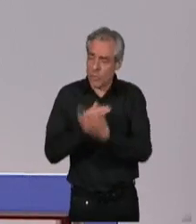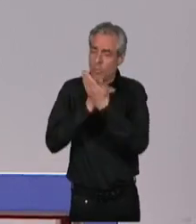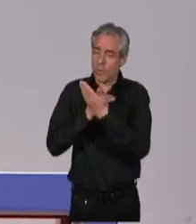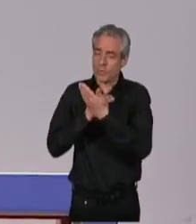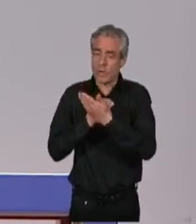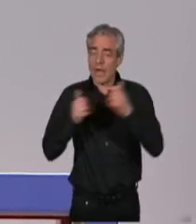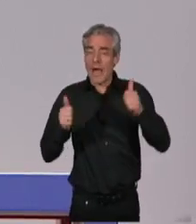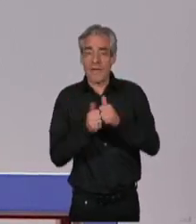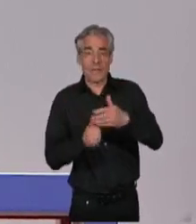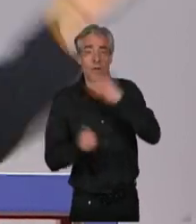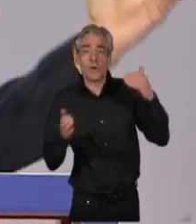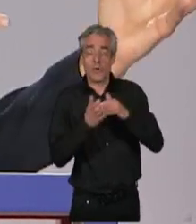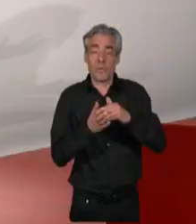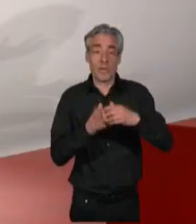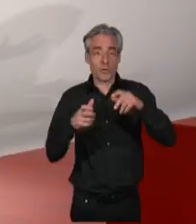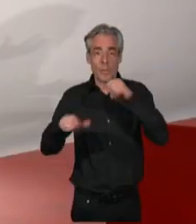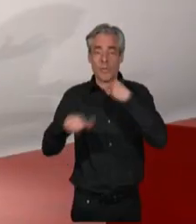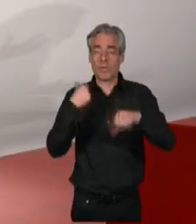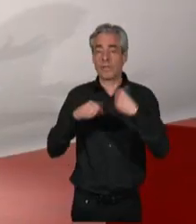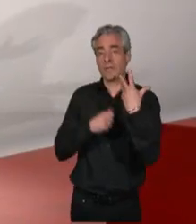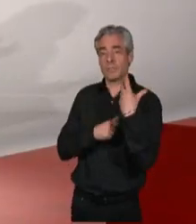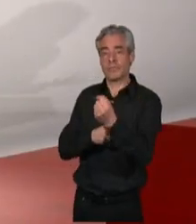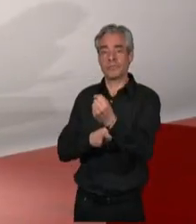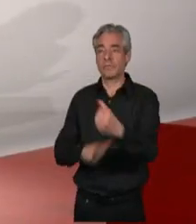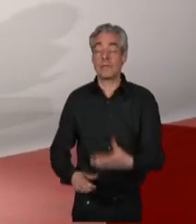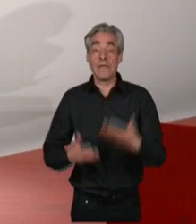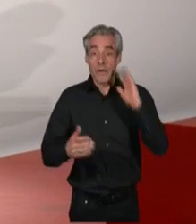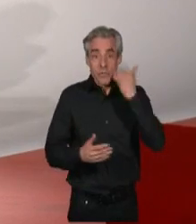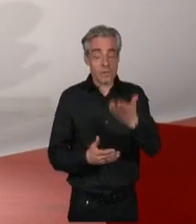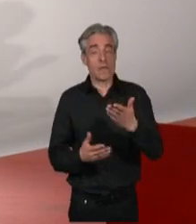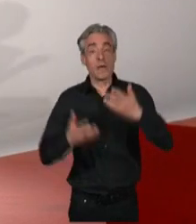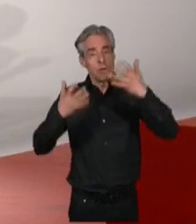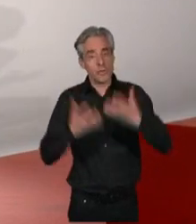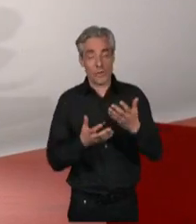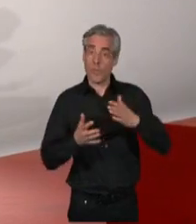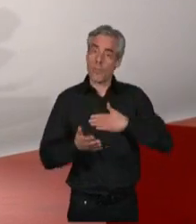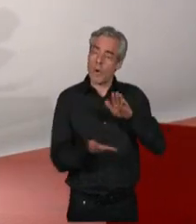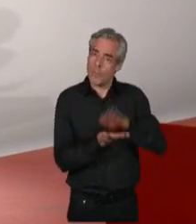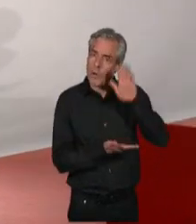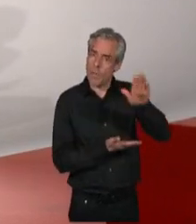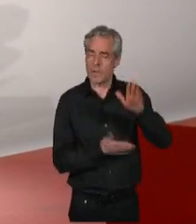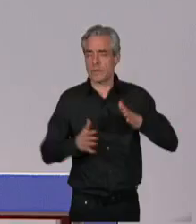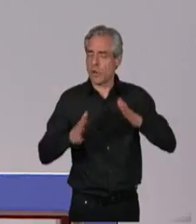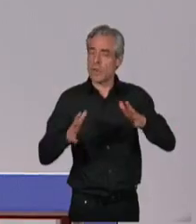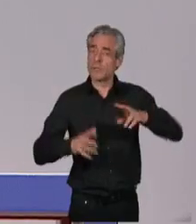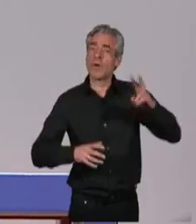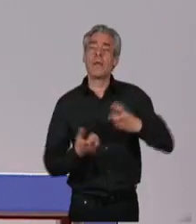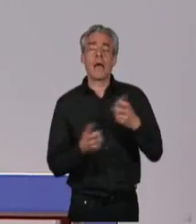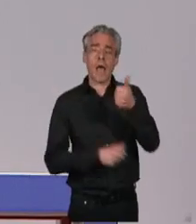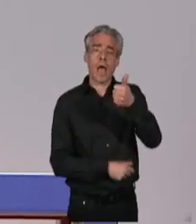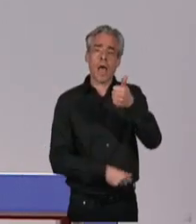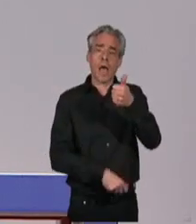en prenant le meilleur de la modernité. Et c'est pour cela que j'ai pris un engagement. Quand on